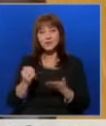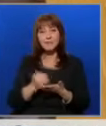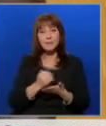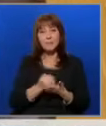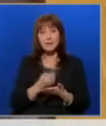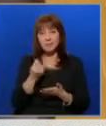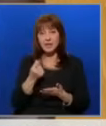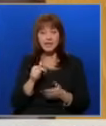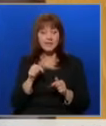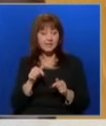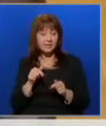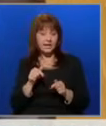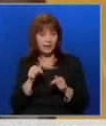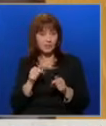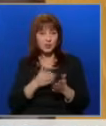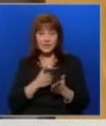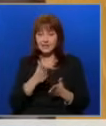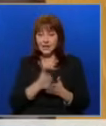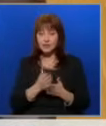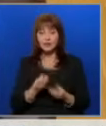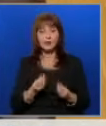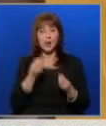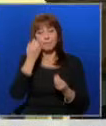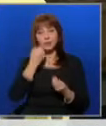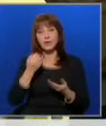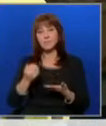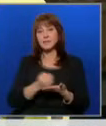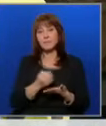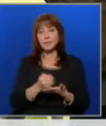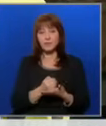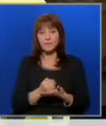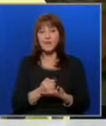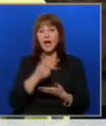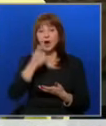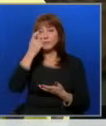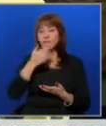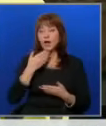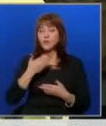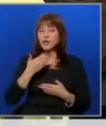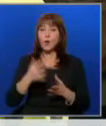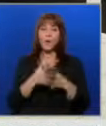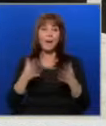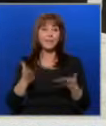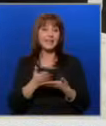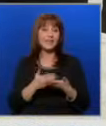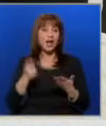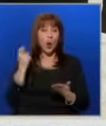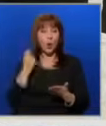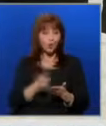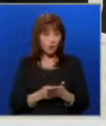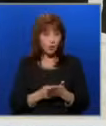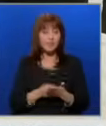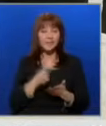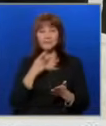в момента по този начин значително ще подобрим събираемостта. От МВР отчитат, че голяма част от глобите, които са връчени